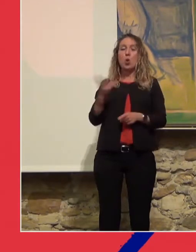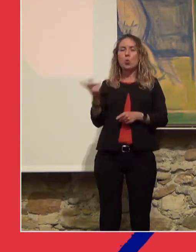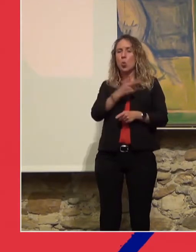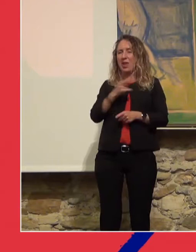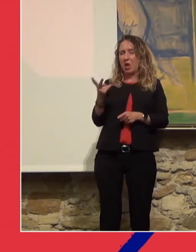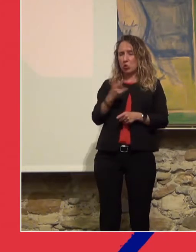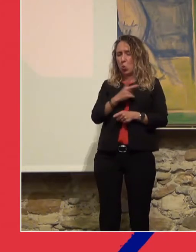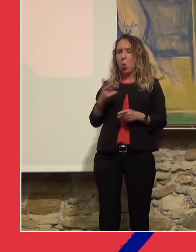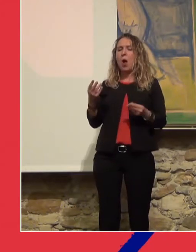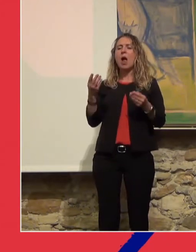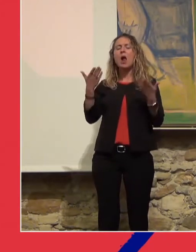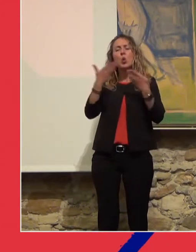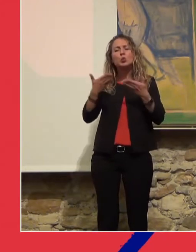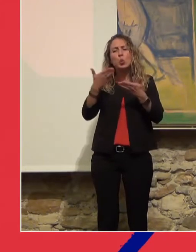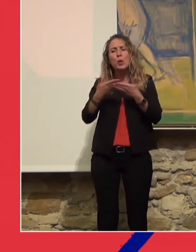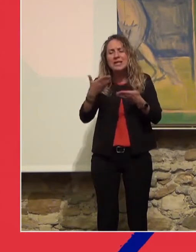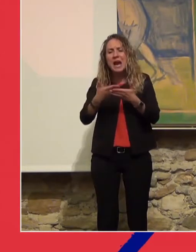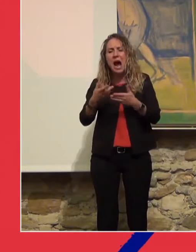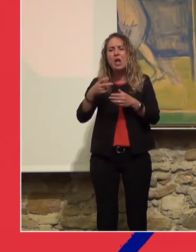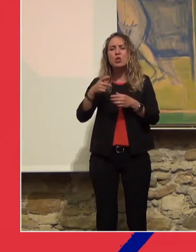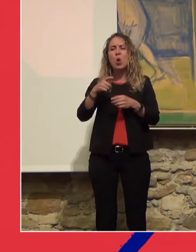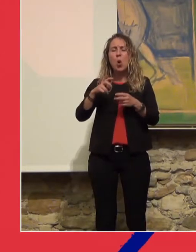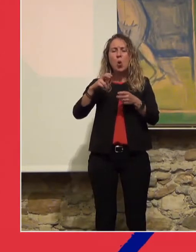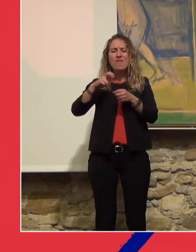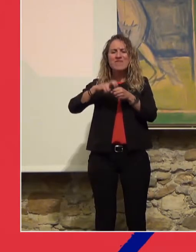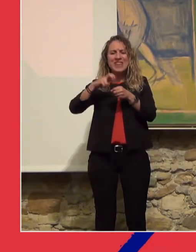un virus infettivo ricombinante,